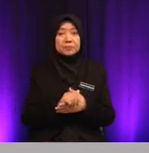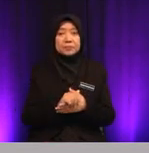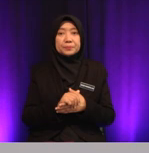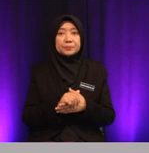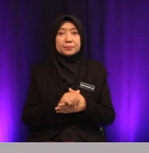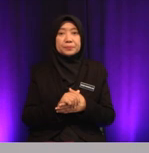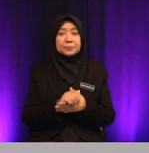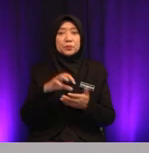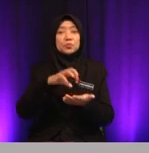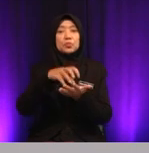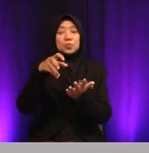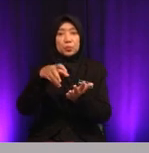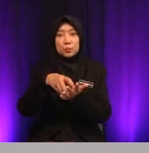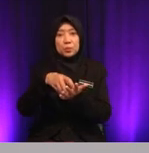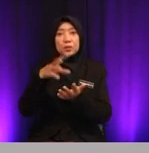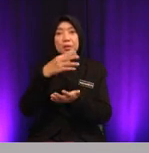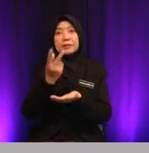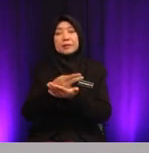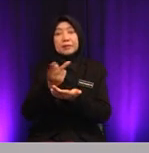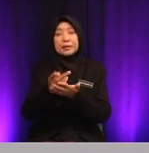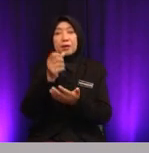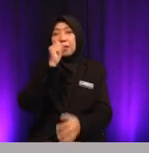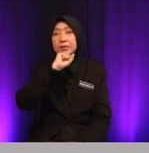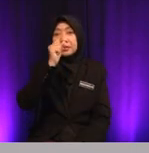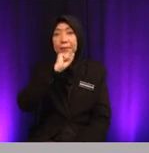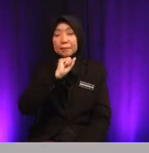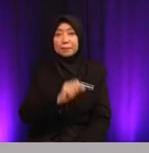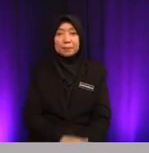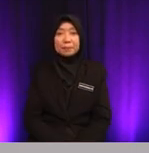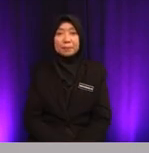kue Moe dan juga cake ice cream oke